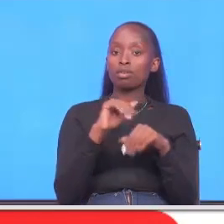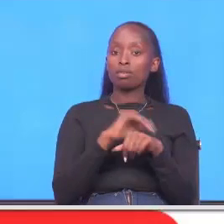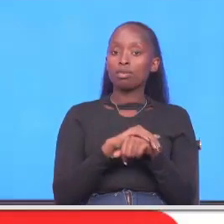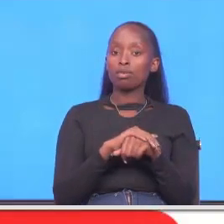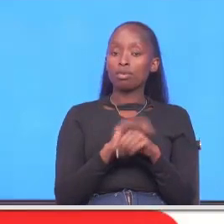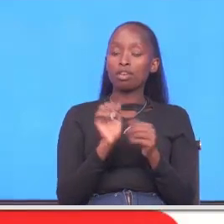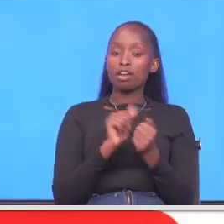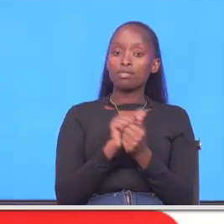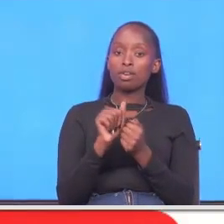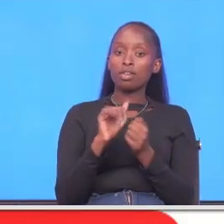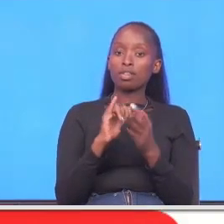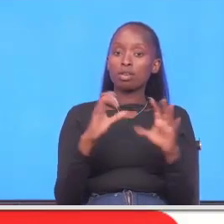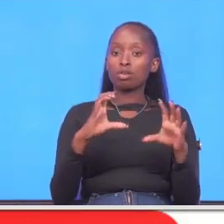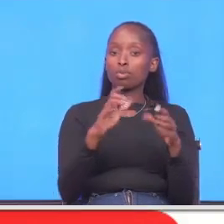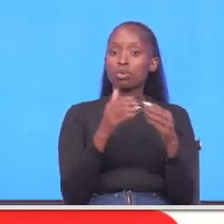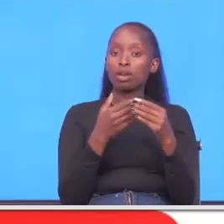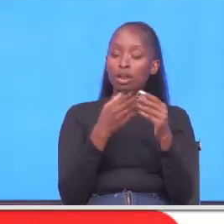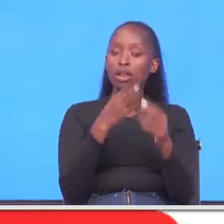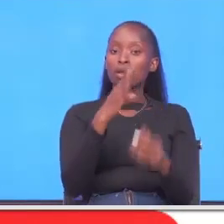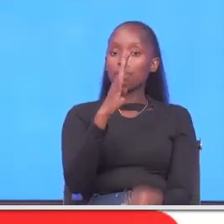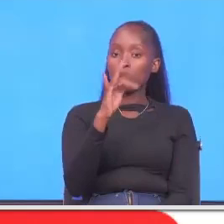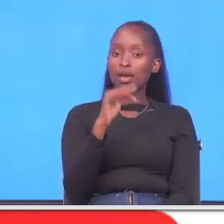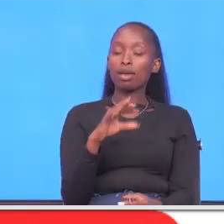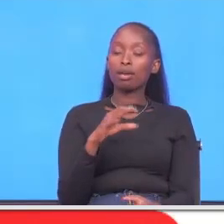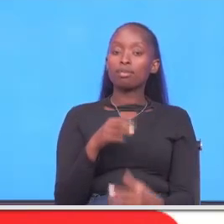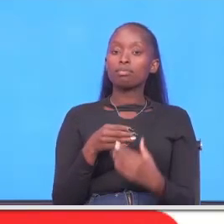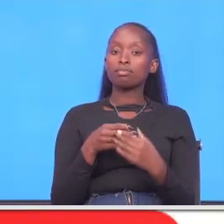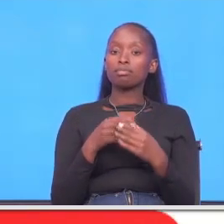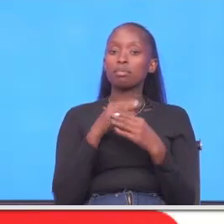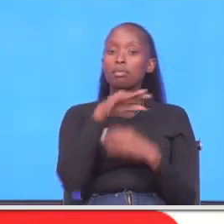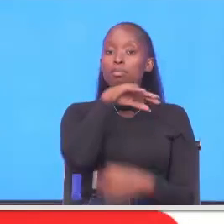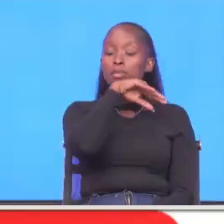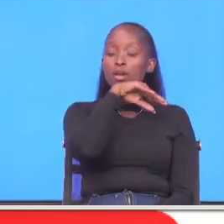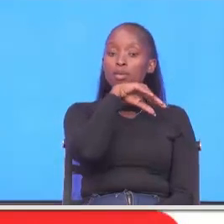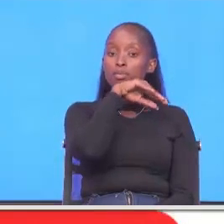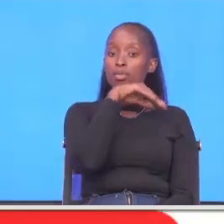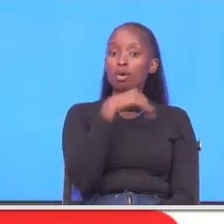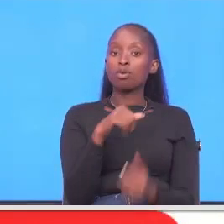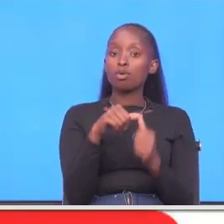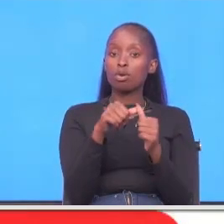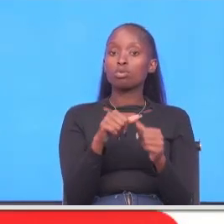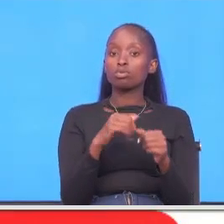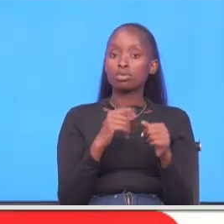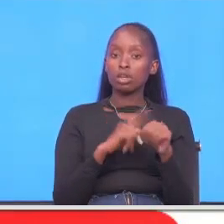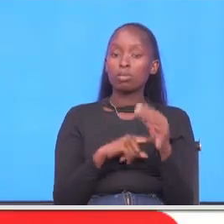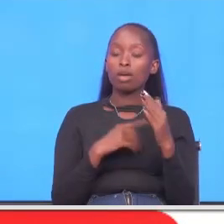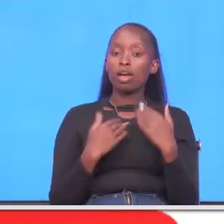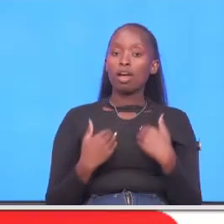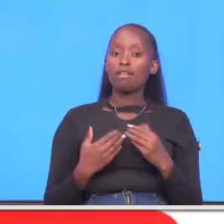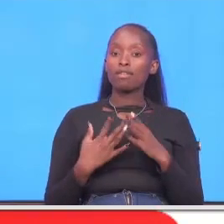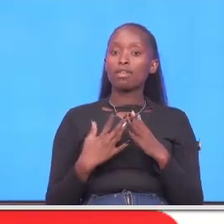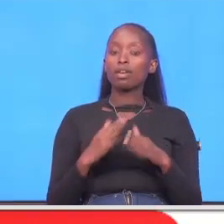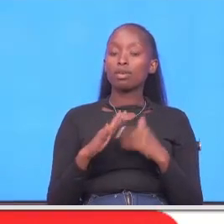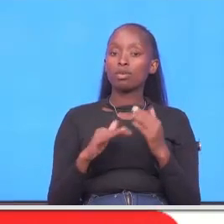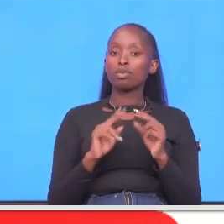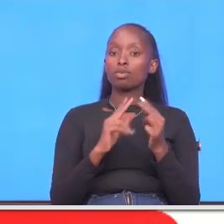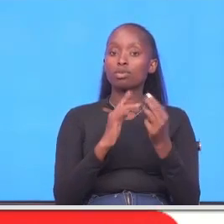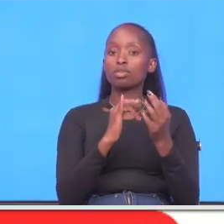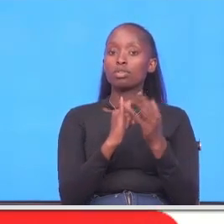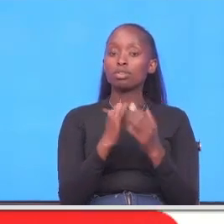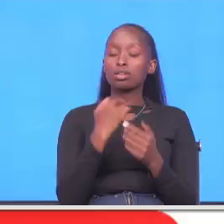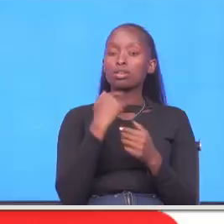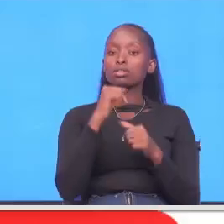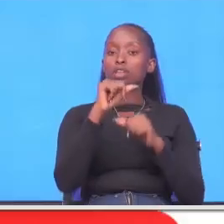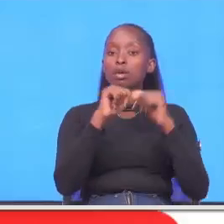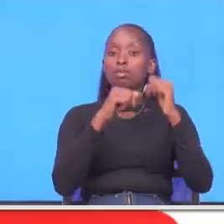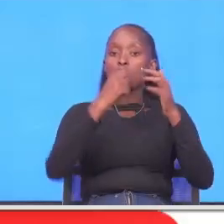hicho kitakachoongozwa na kinara wa muungano huo Raila Odinga kimejiri wakati viongozi wa muungano wamegawanyika kuhusu ripoti hiyo kutokana na swala